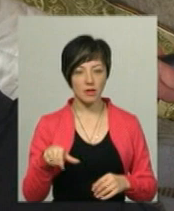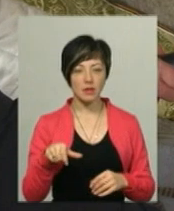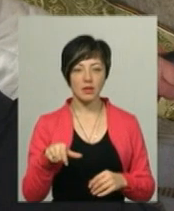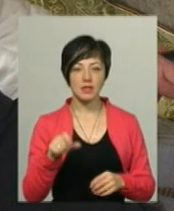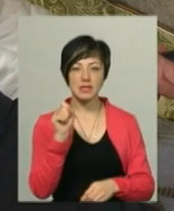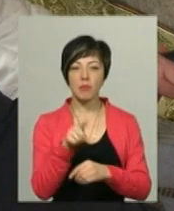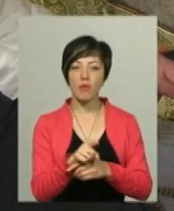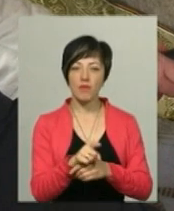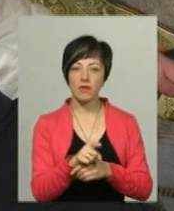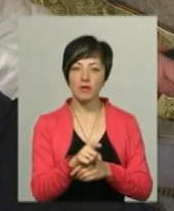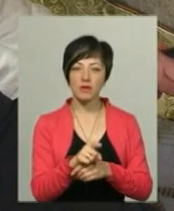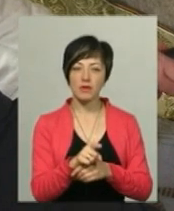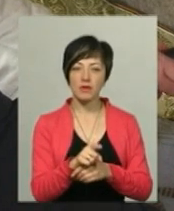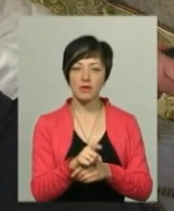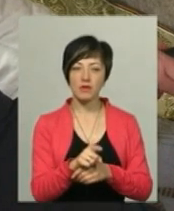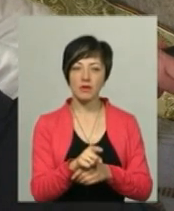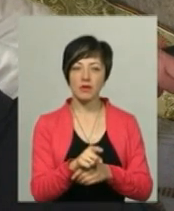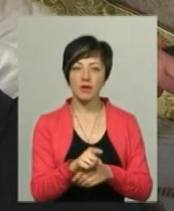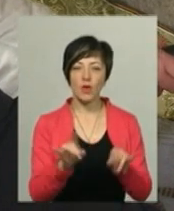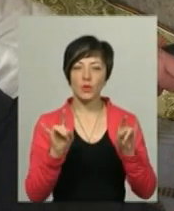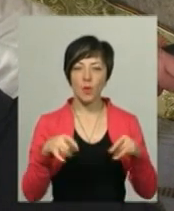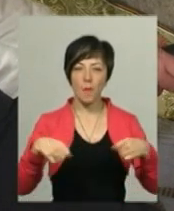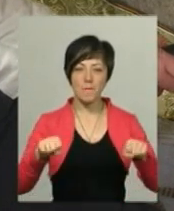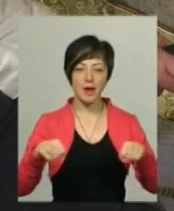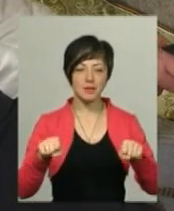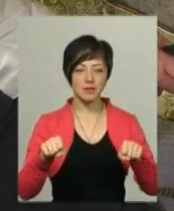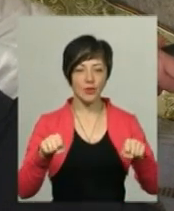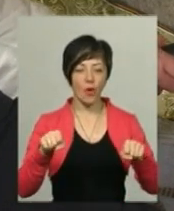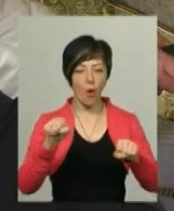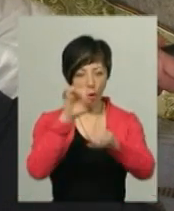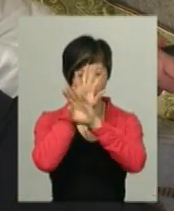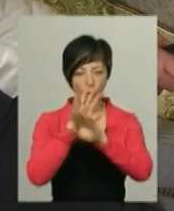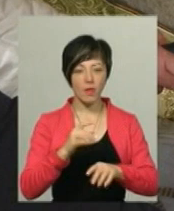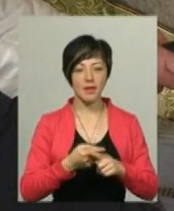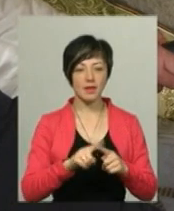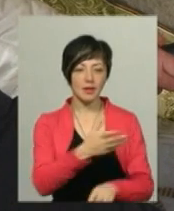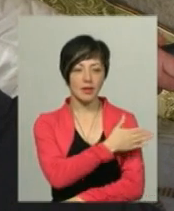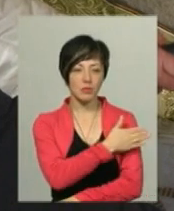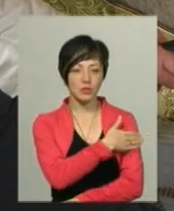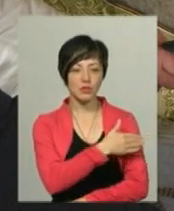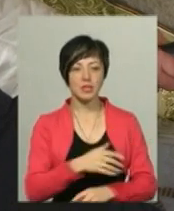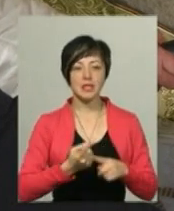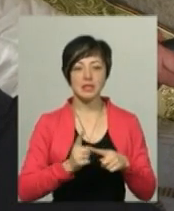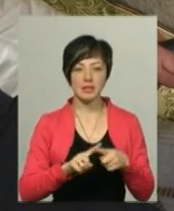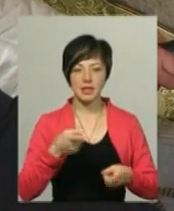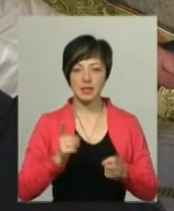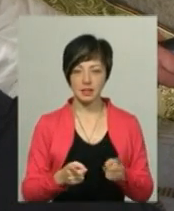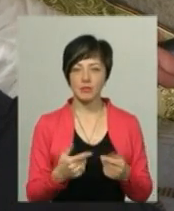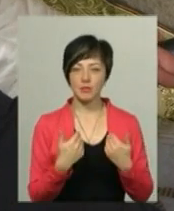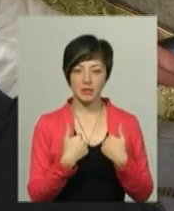замовив дуже такого крутого байкерського оленя на плечі. Це дійсно